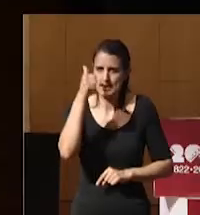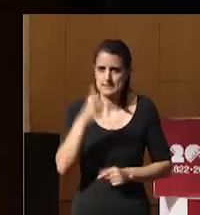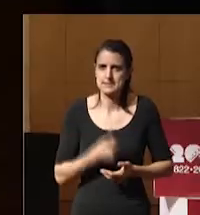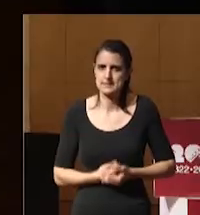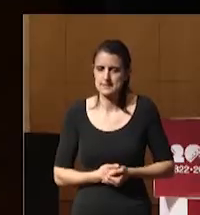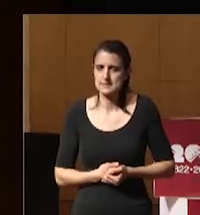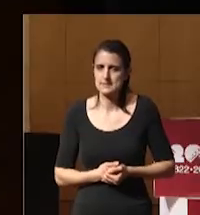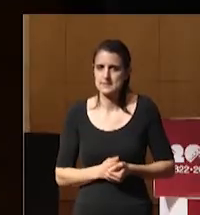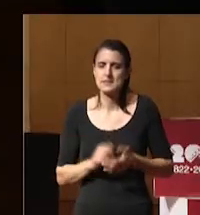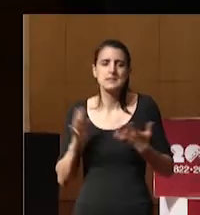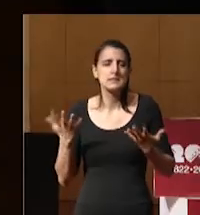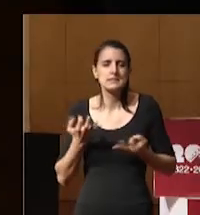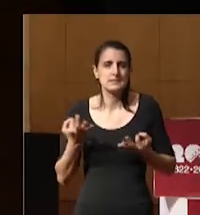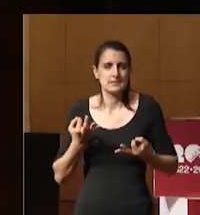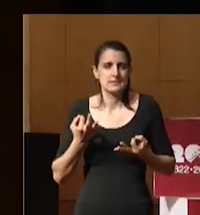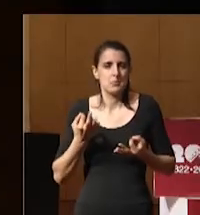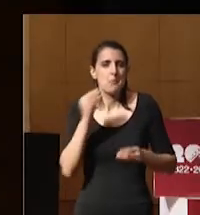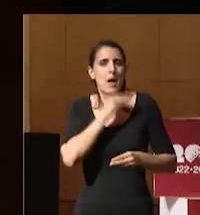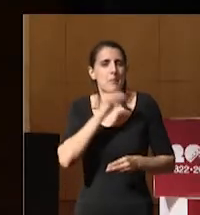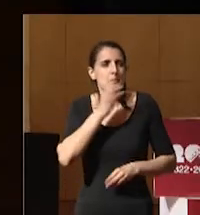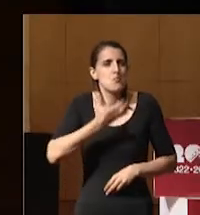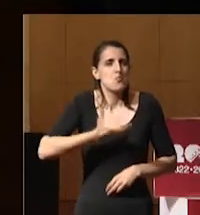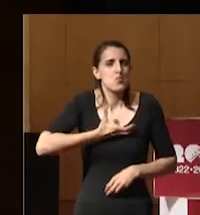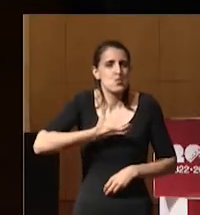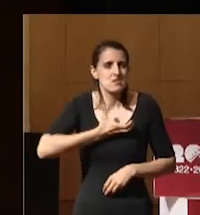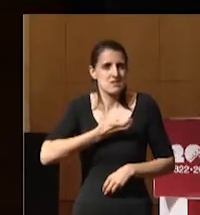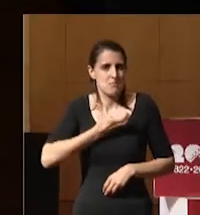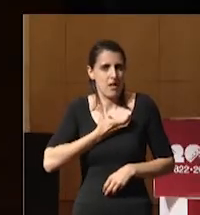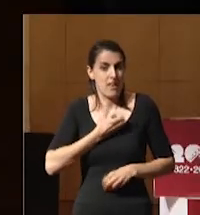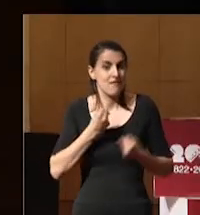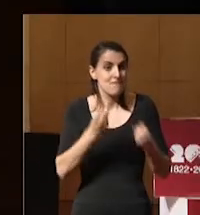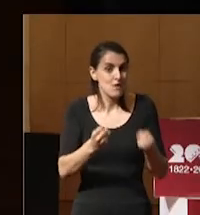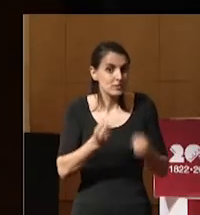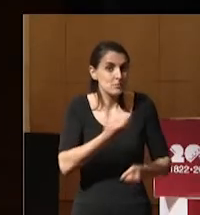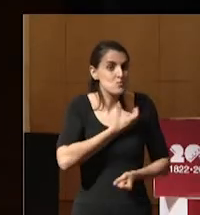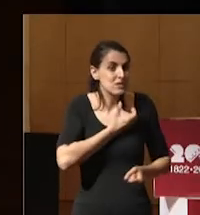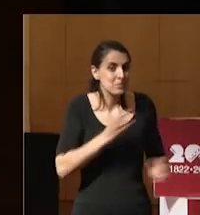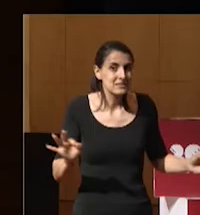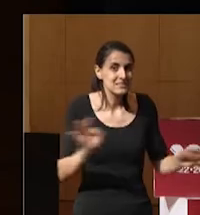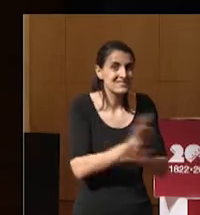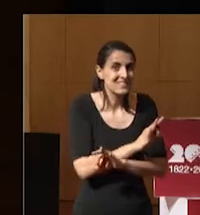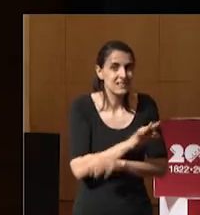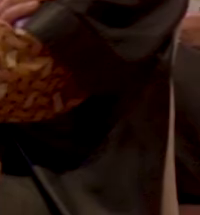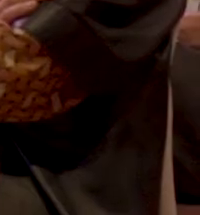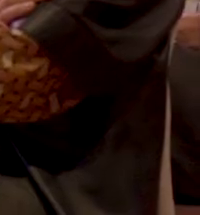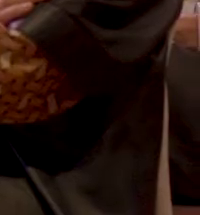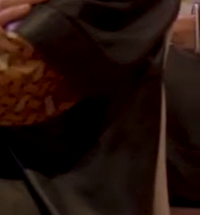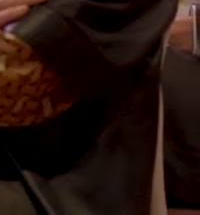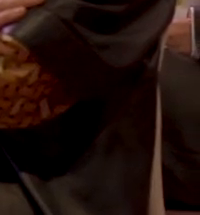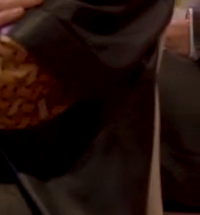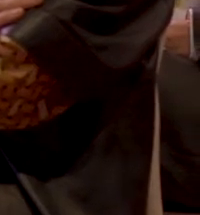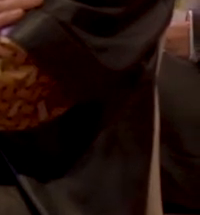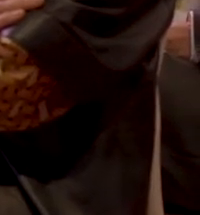ens uneix al municipalisme, una força sense la qual no s'entén la Catalunya d'aquests dos segles.